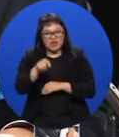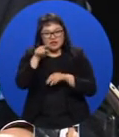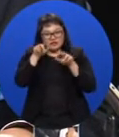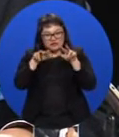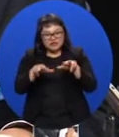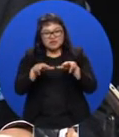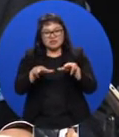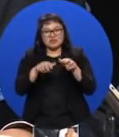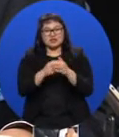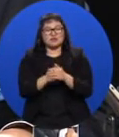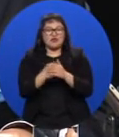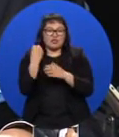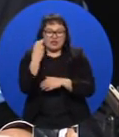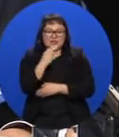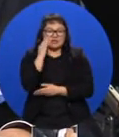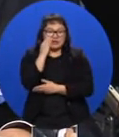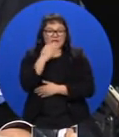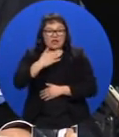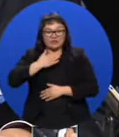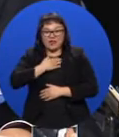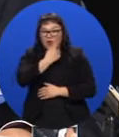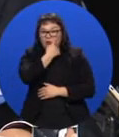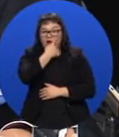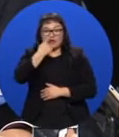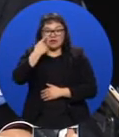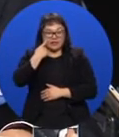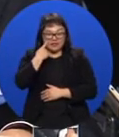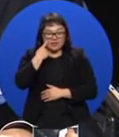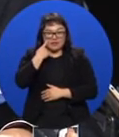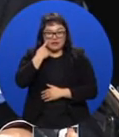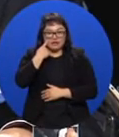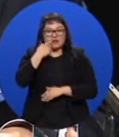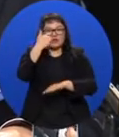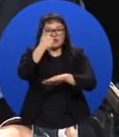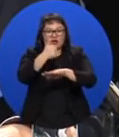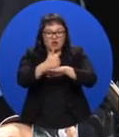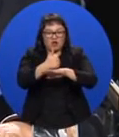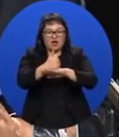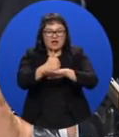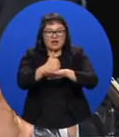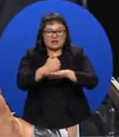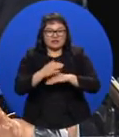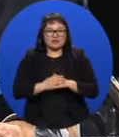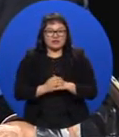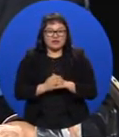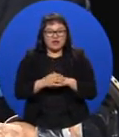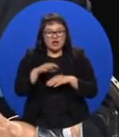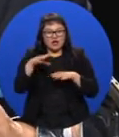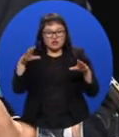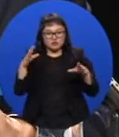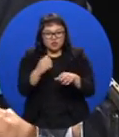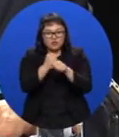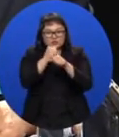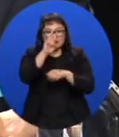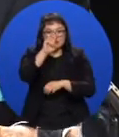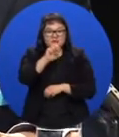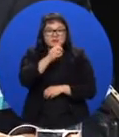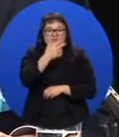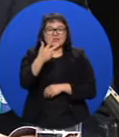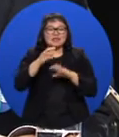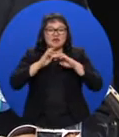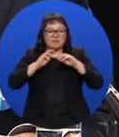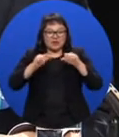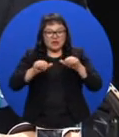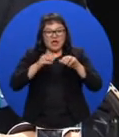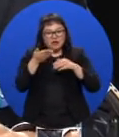이 자리에서 또 이야기하시는지 모르겠어요. 제가 확인한 결과 제가 얘기를 할게요. 예. 제가 확인한 결과 총 필지가 37필지예요. 그런데